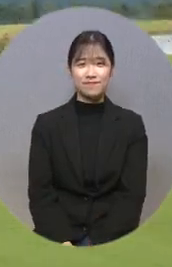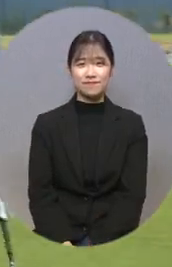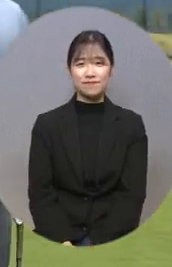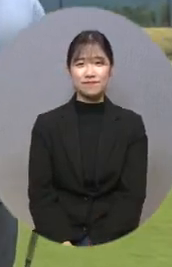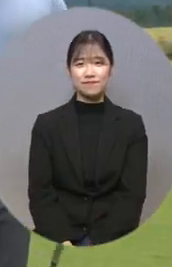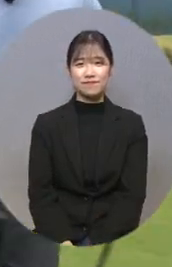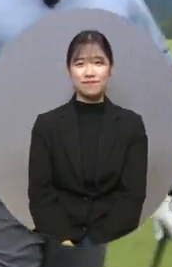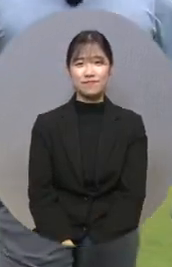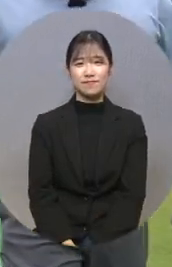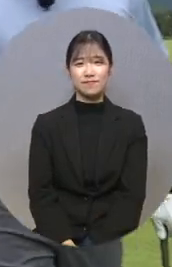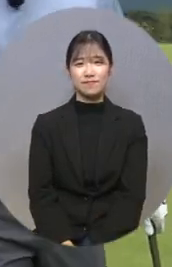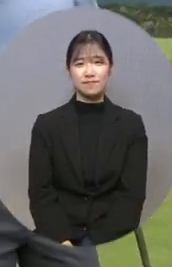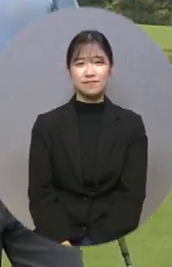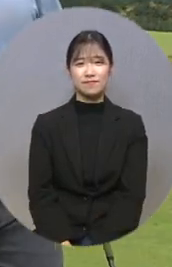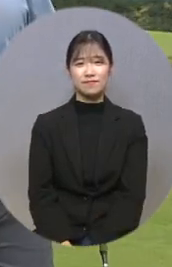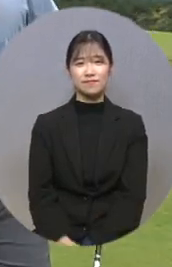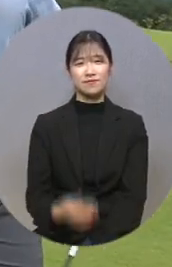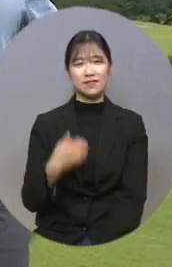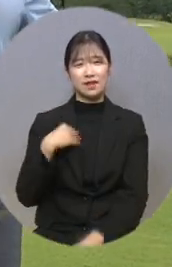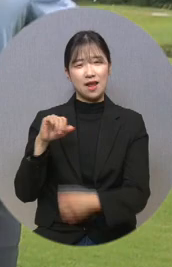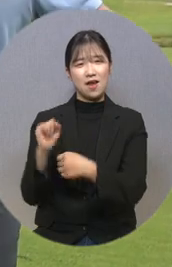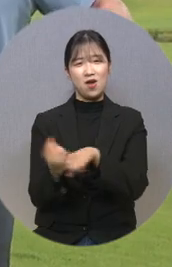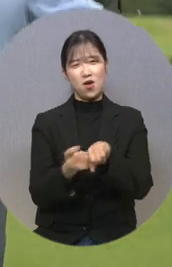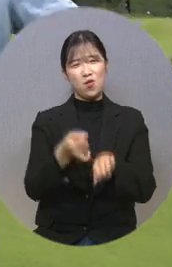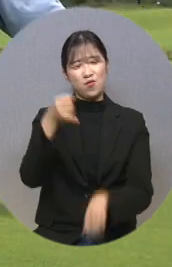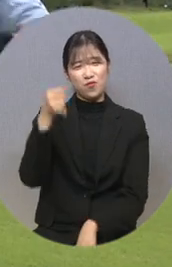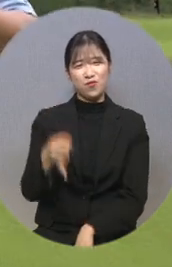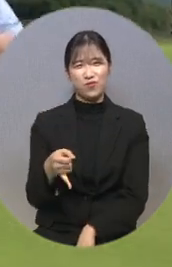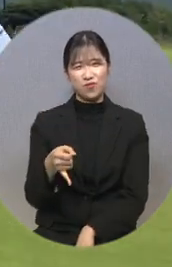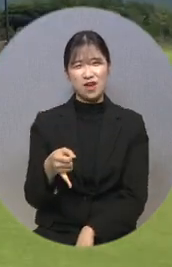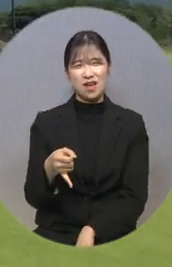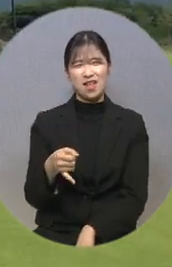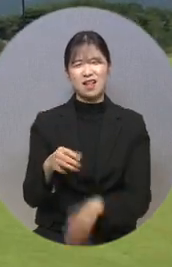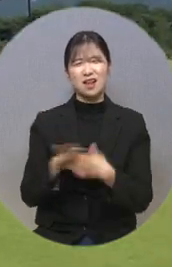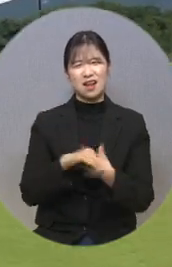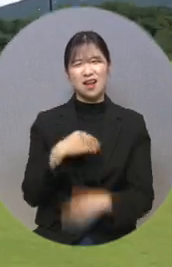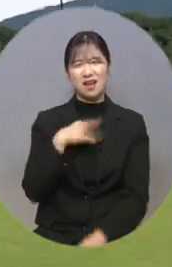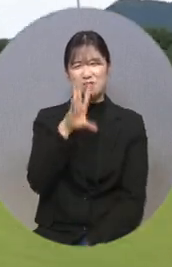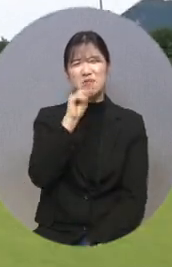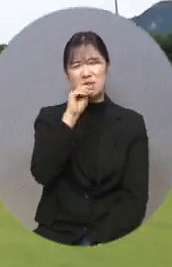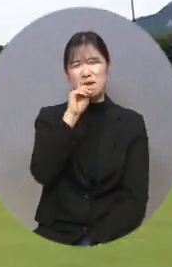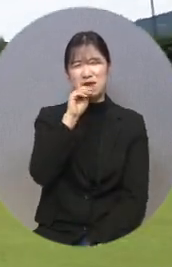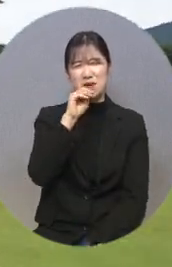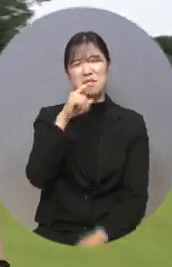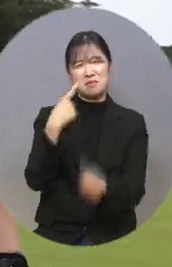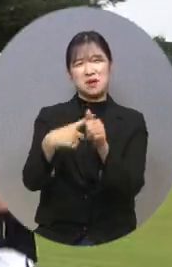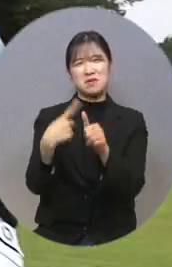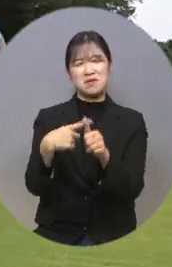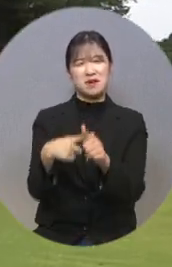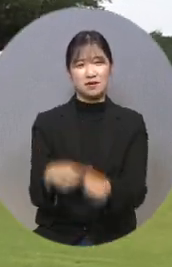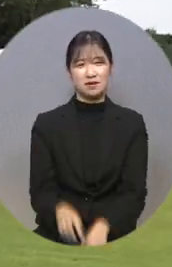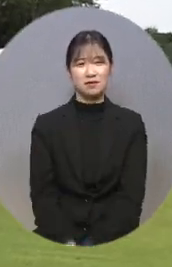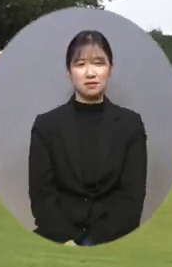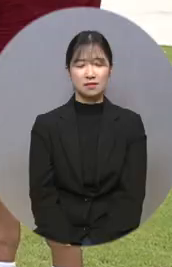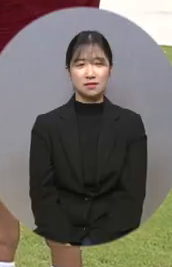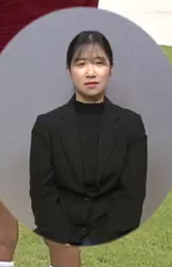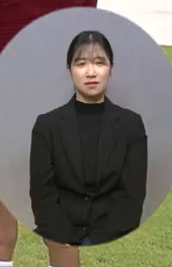우리 골프 실력으로 안 되면은 굿지, 아 굿지? 말방구 하장. 말방구 하냥. 말방구 하냥.